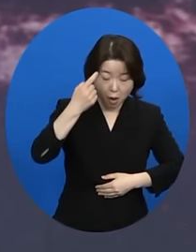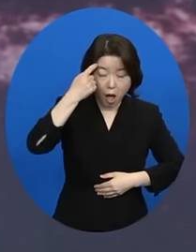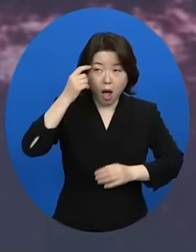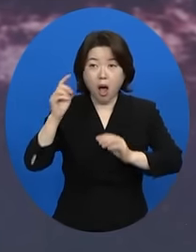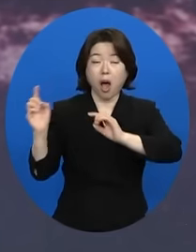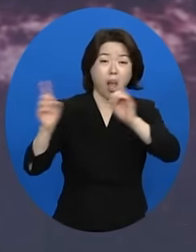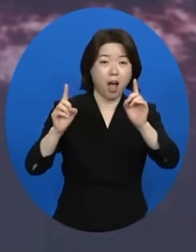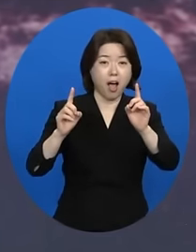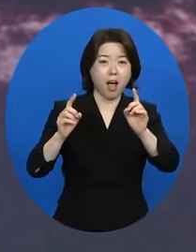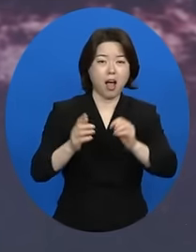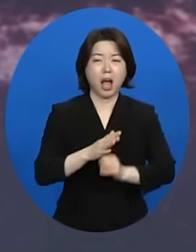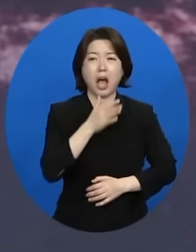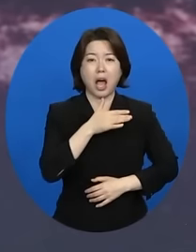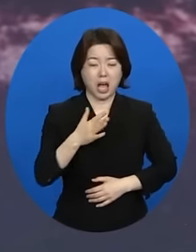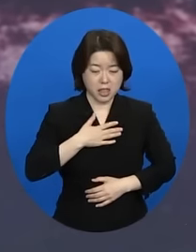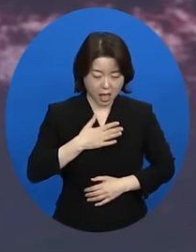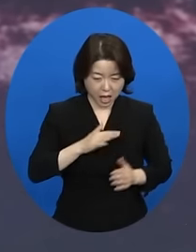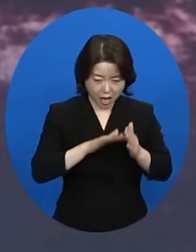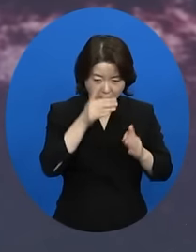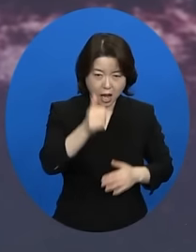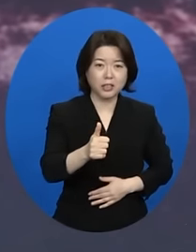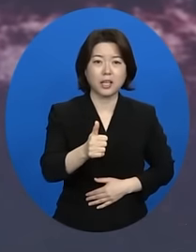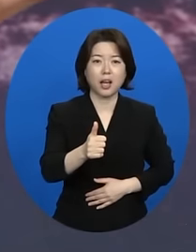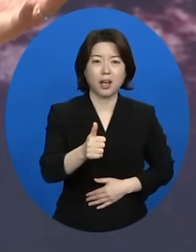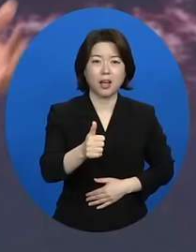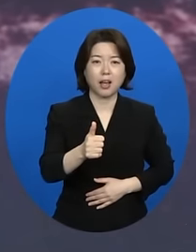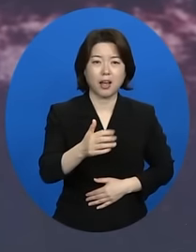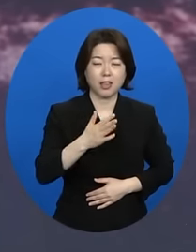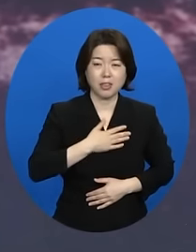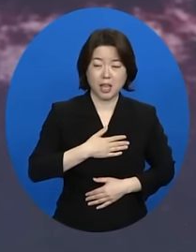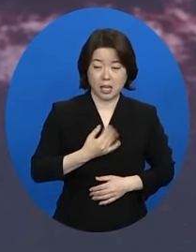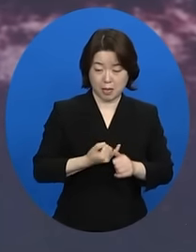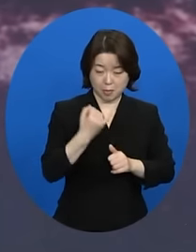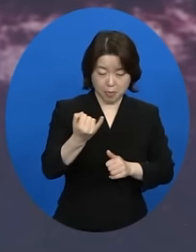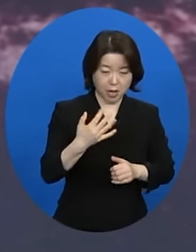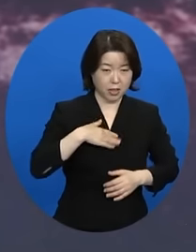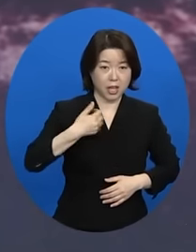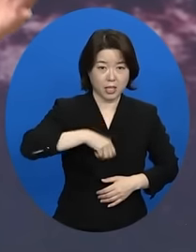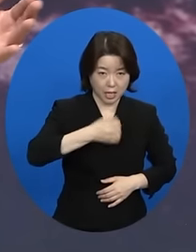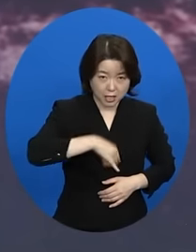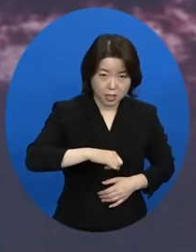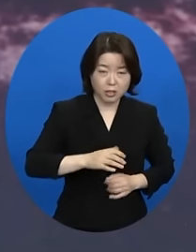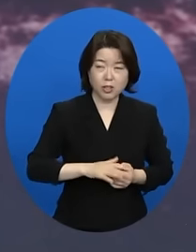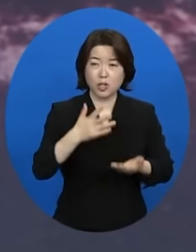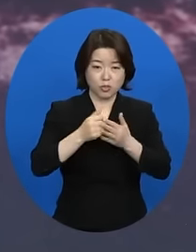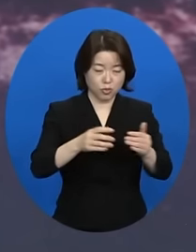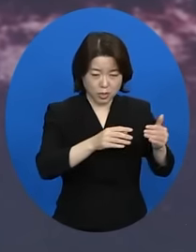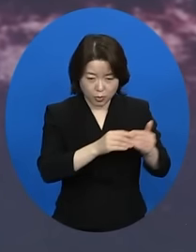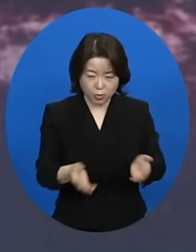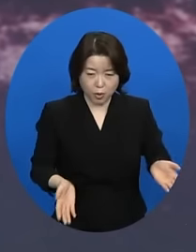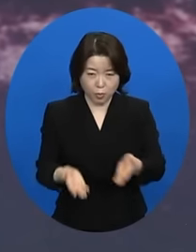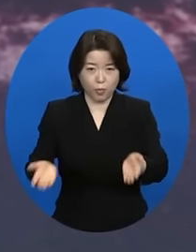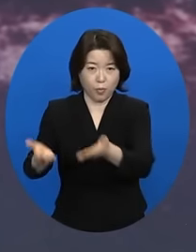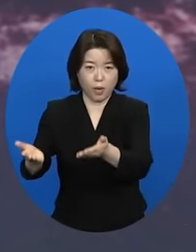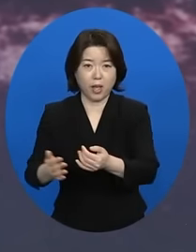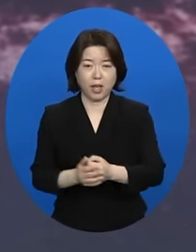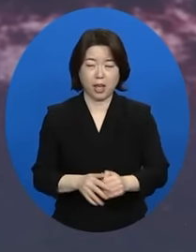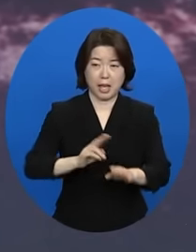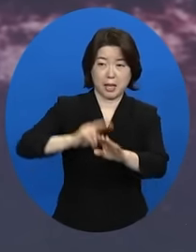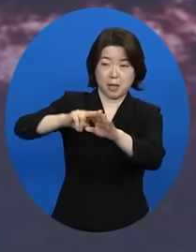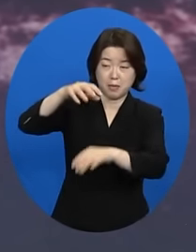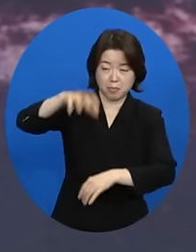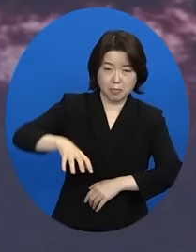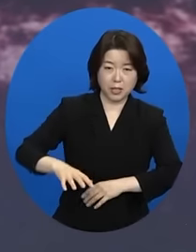차리고, 아, 내가 가장이지, 내가 배우자와 내 자녀들을 주님께로 인도해야 되지, 베델의 자녀들로